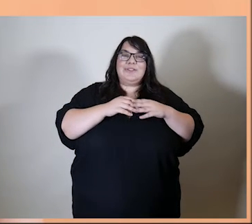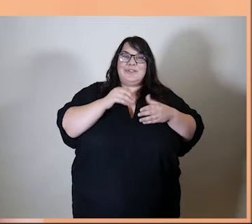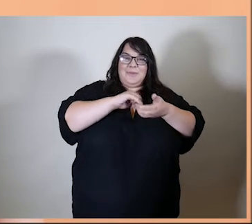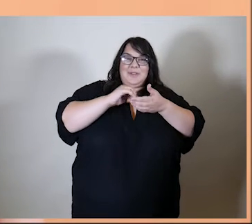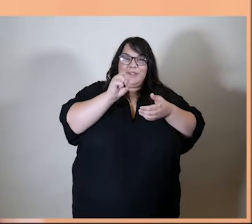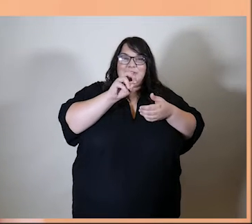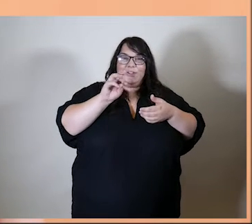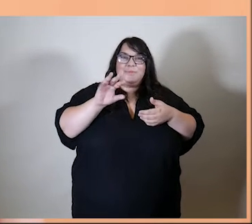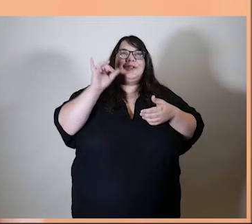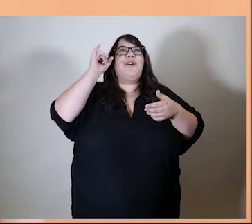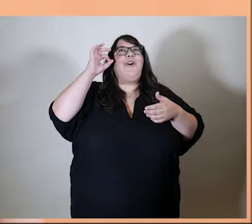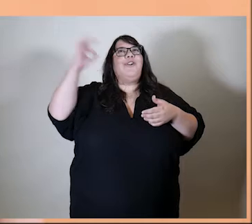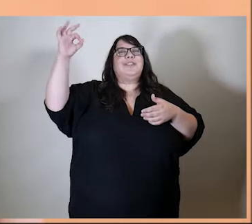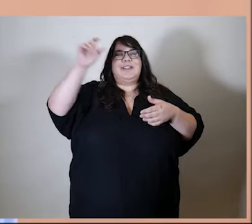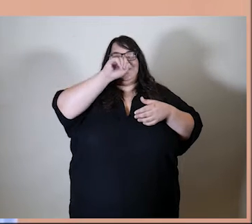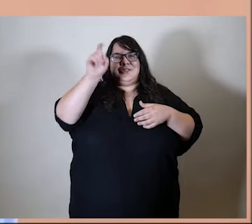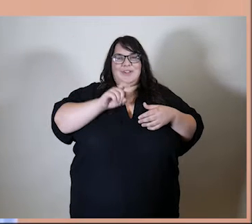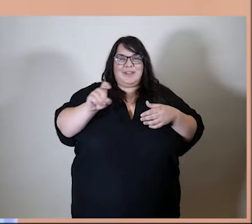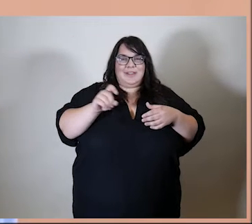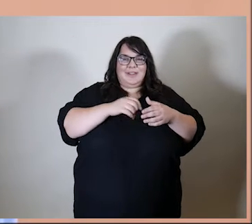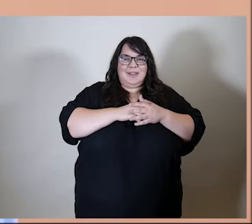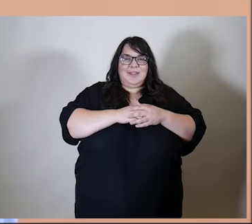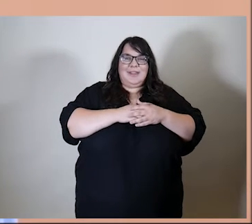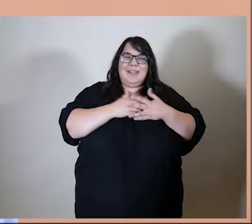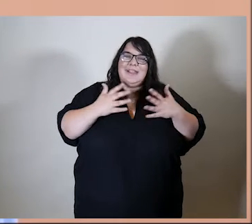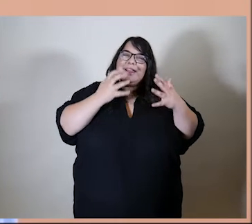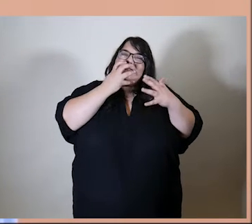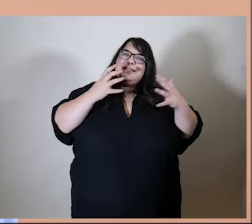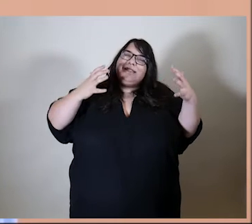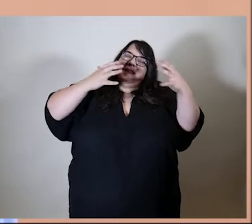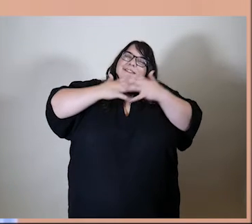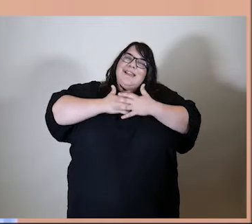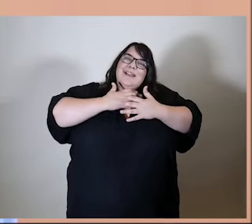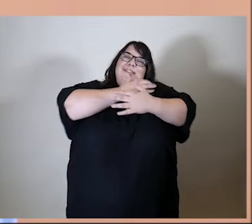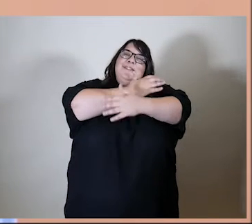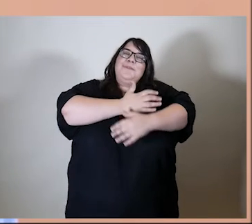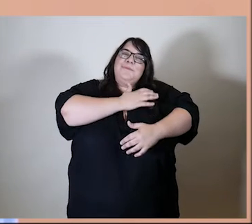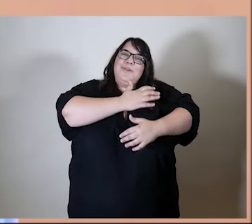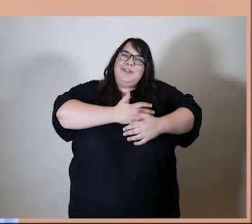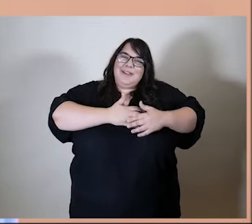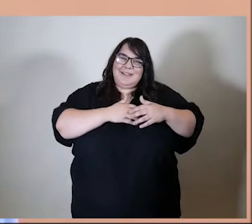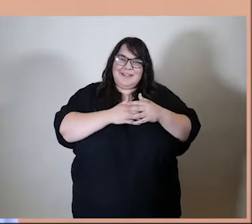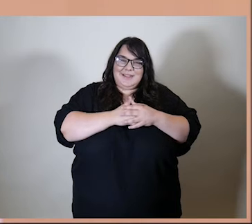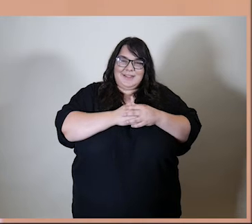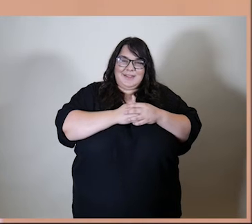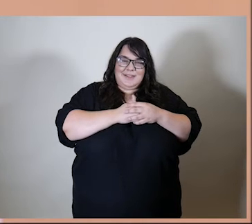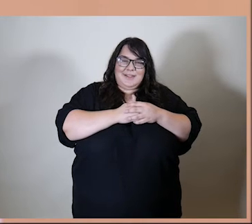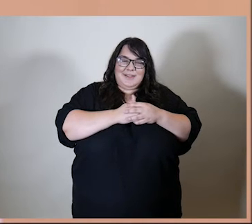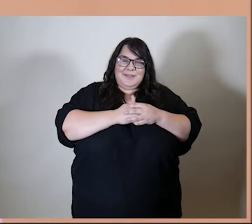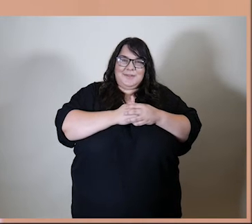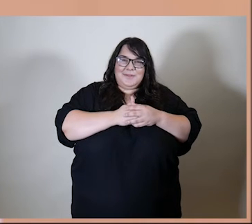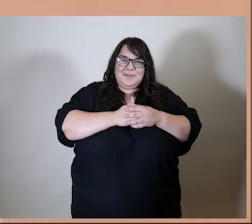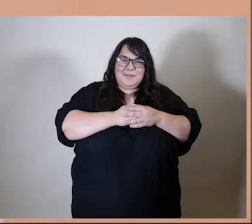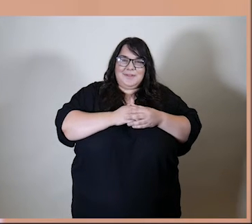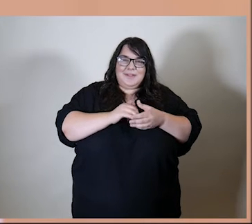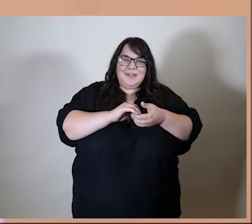Σόψη, όνειρα για ζωή. Μοιρασιά, συμφωνία και αλληλοκατανόηση.